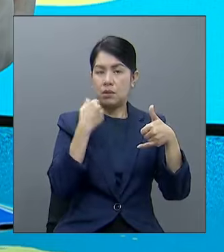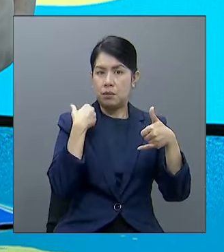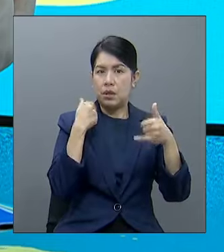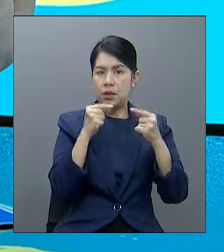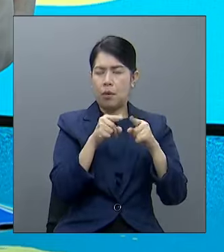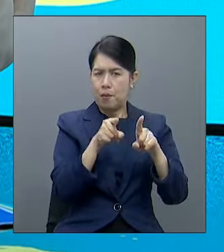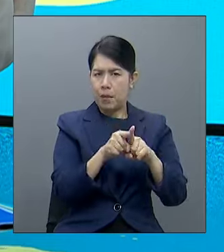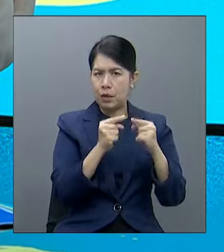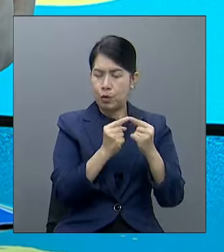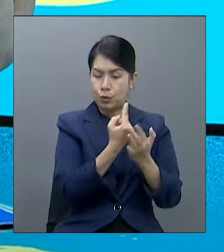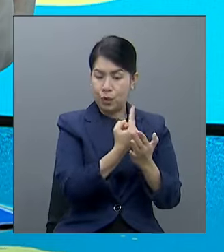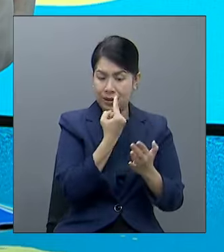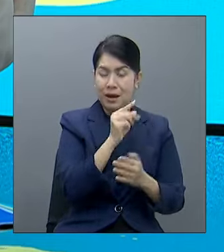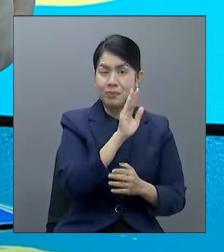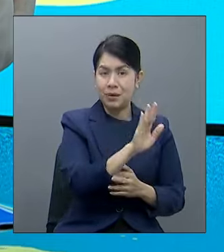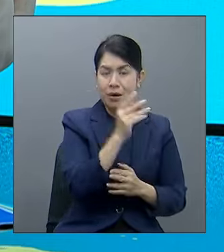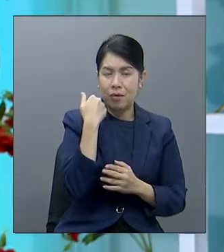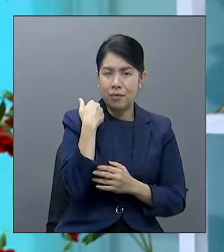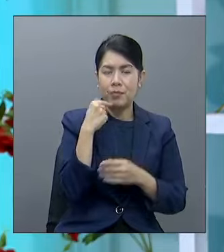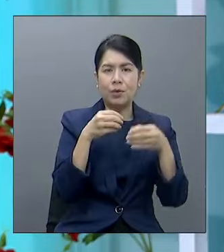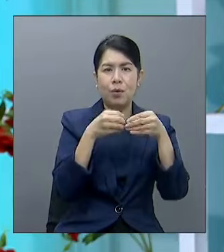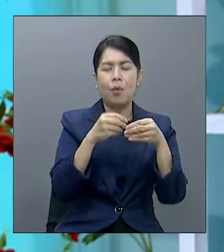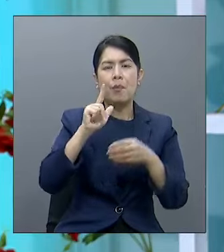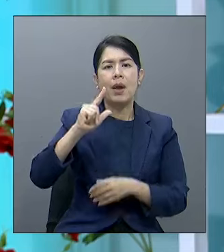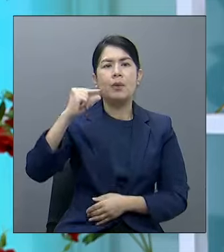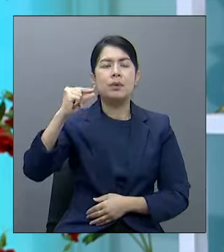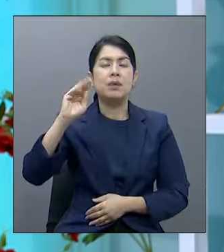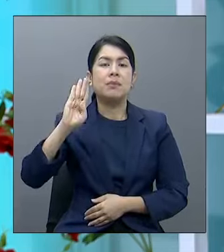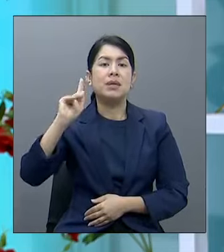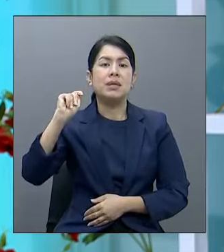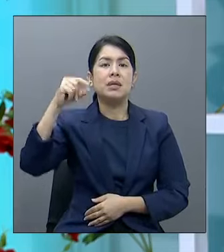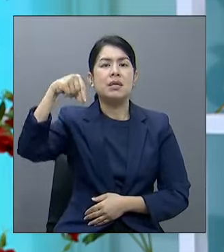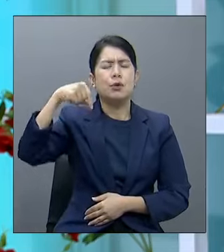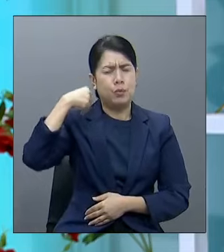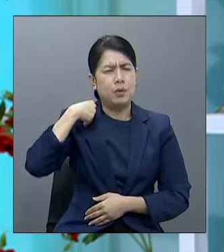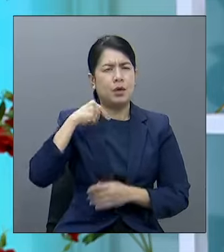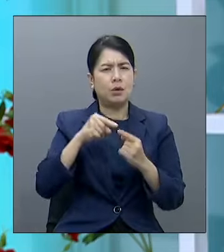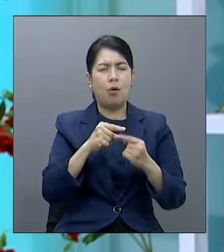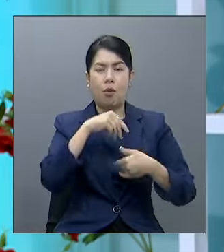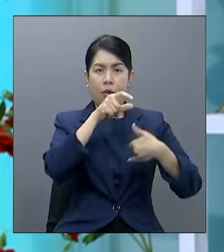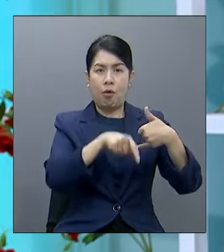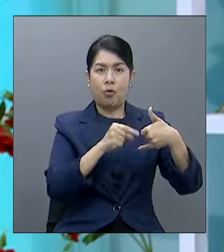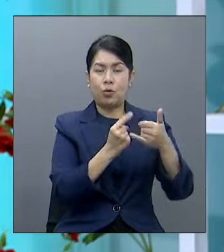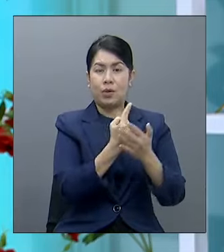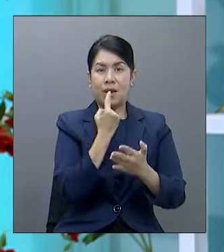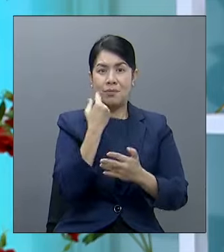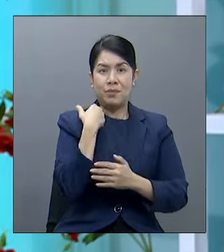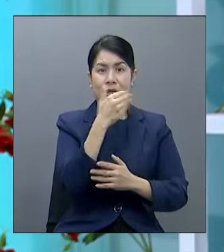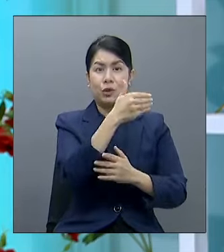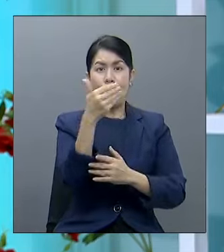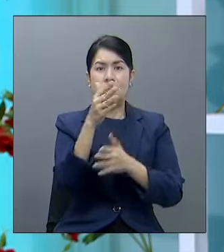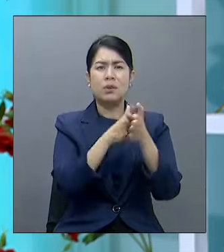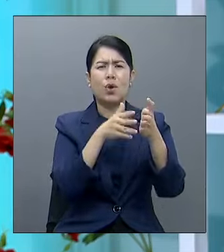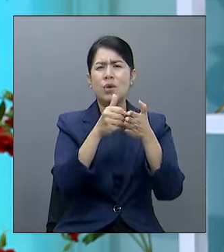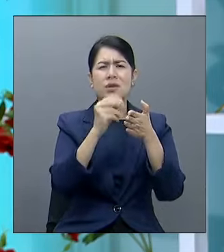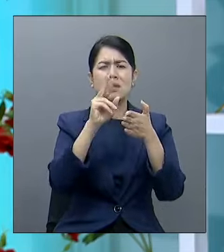ญลักษณ์ของการความภาคภูมิใจนะคะจะเห็นได้ว่าธงสีรุ้งตอนนี้ของเราเนี่ย